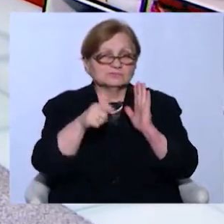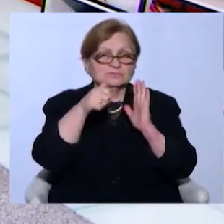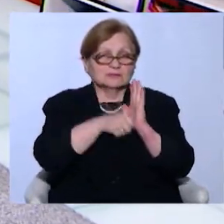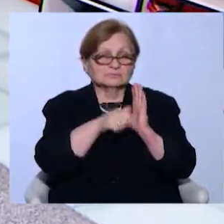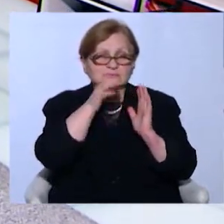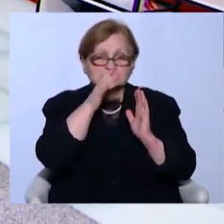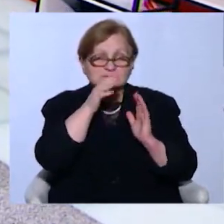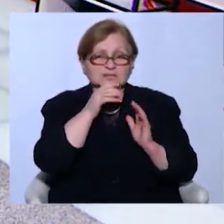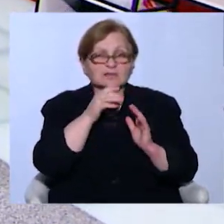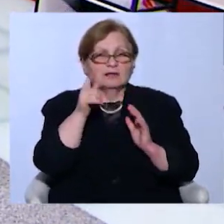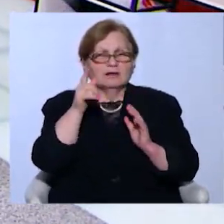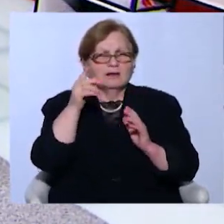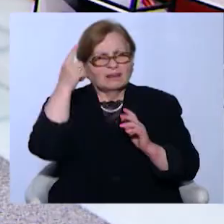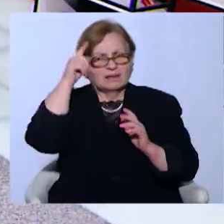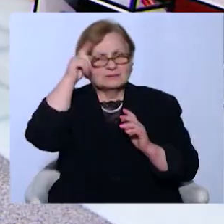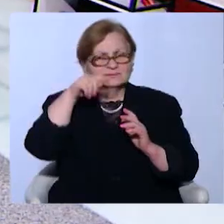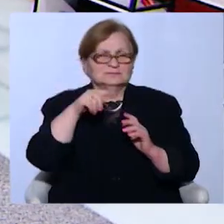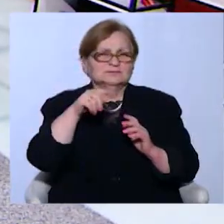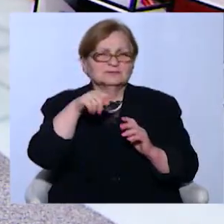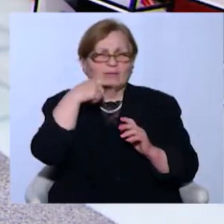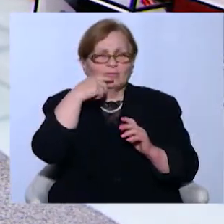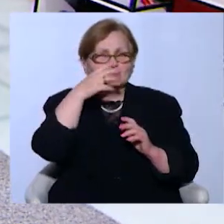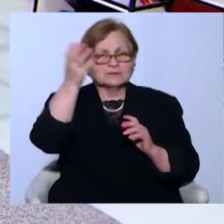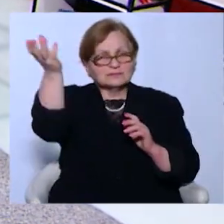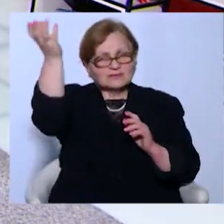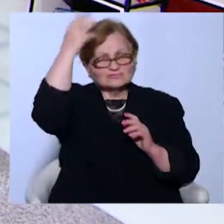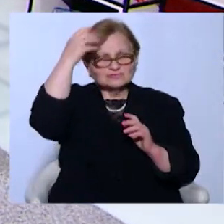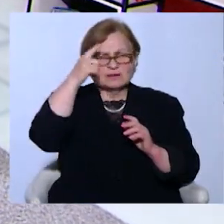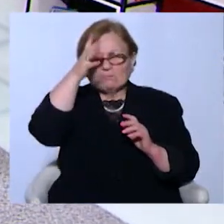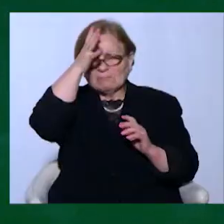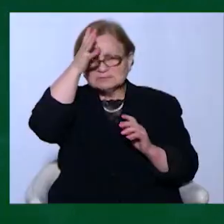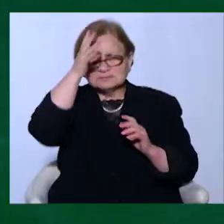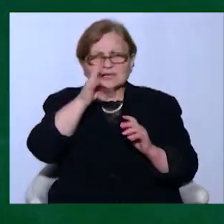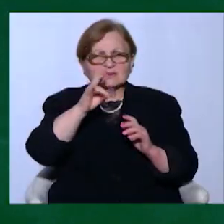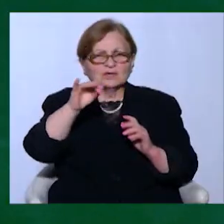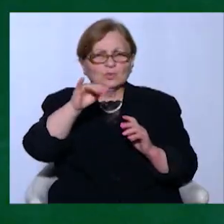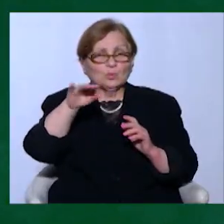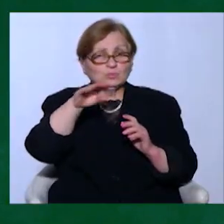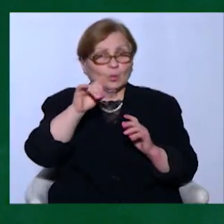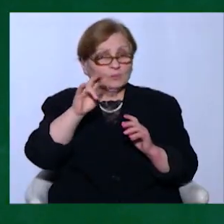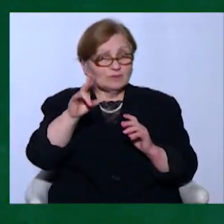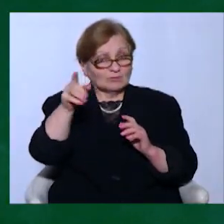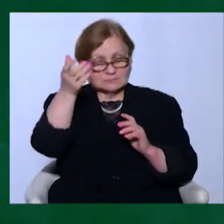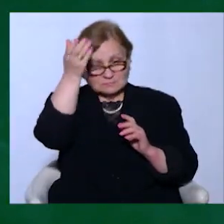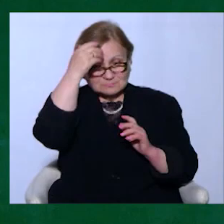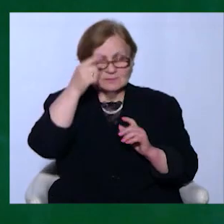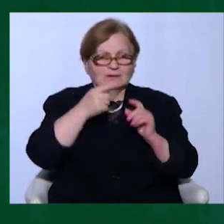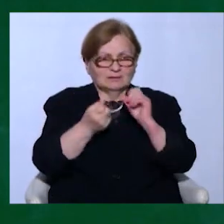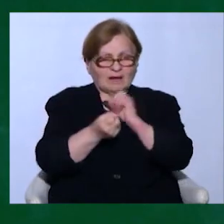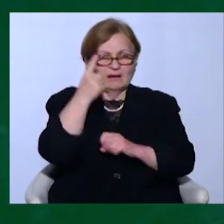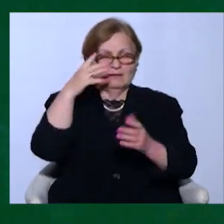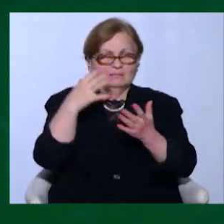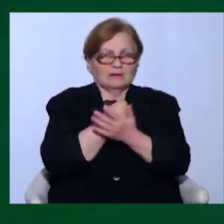ლეგენდის თანახმად ნიუტონს დაეცა თავზე და ამან აღმოაჩინა ძალიან მნიშვნელოვანი გრავიტაციის და